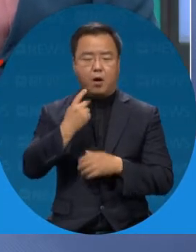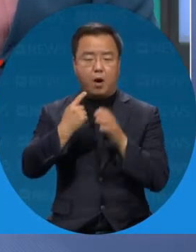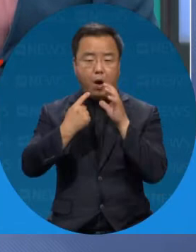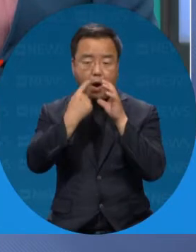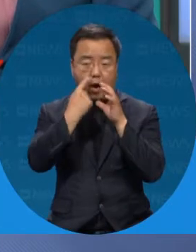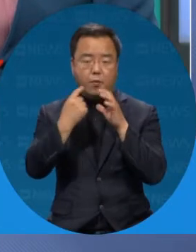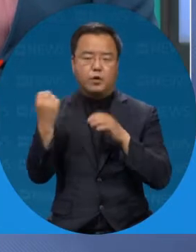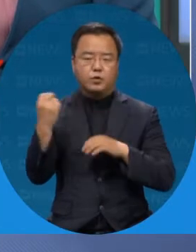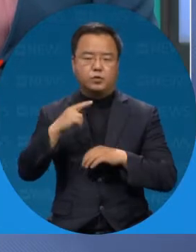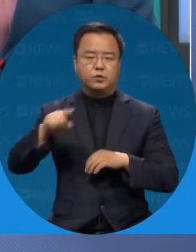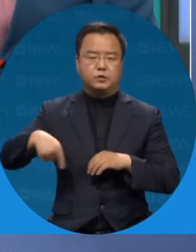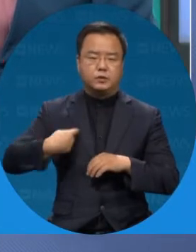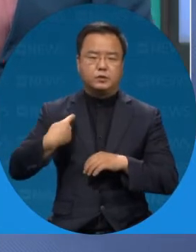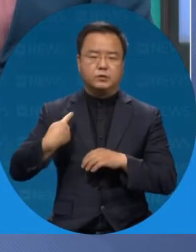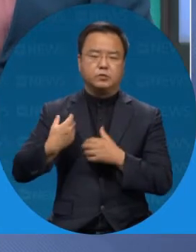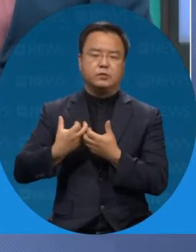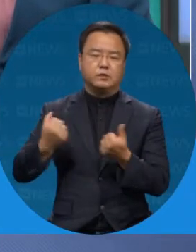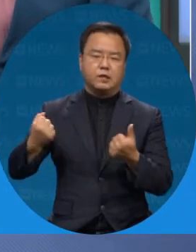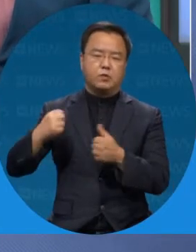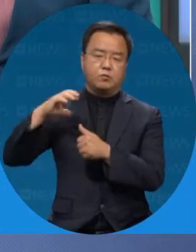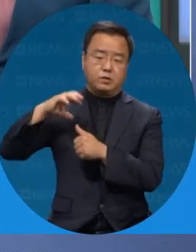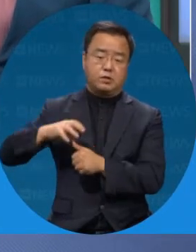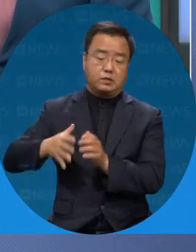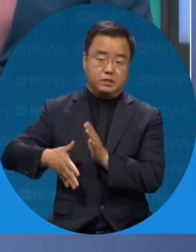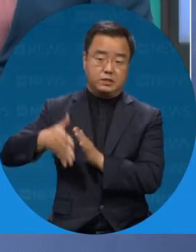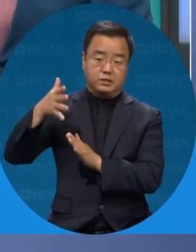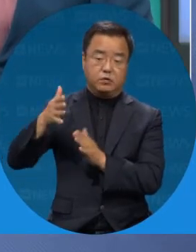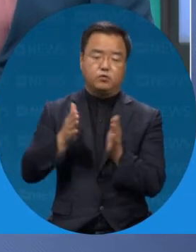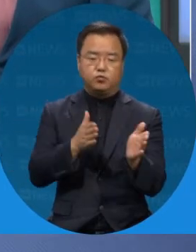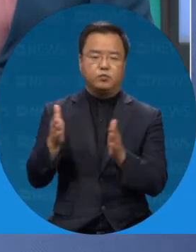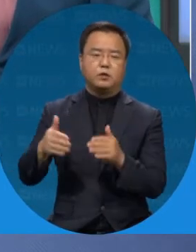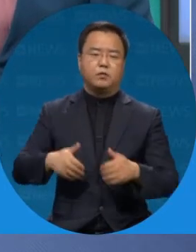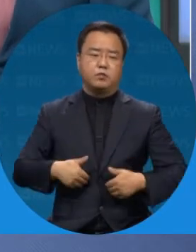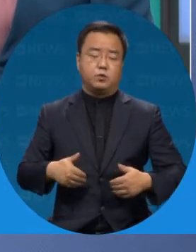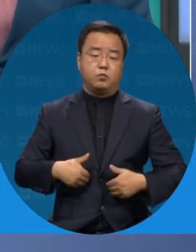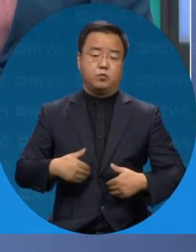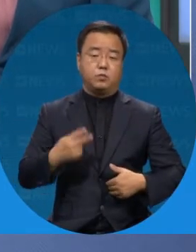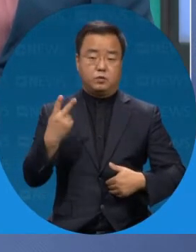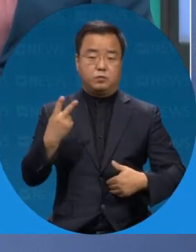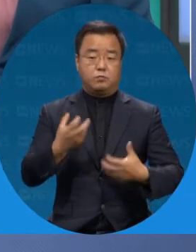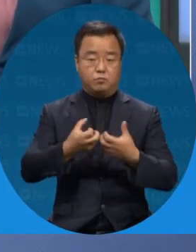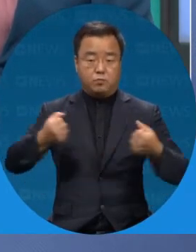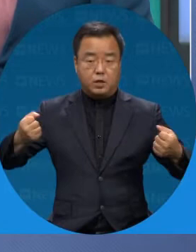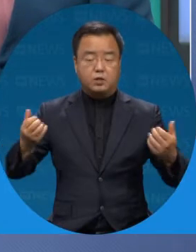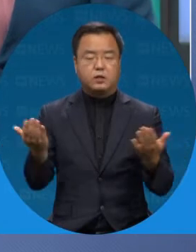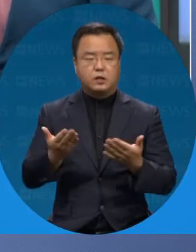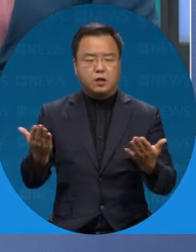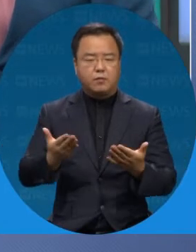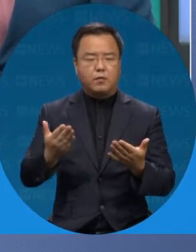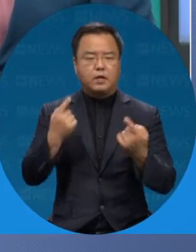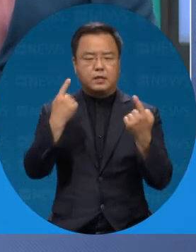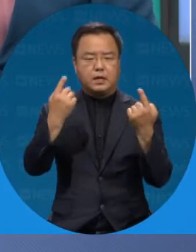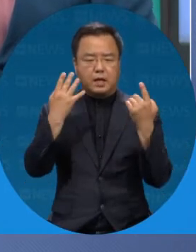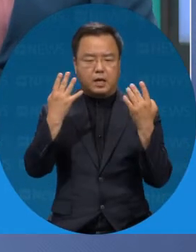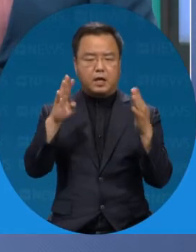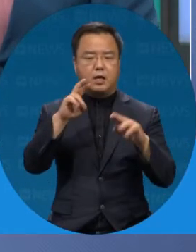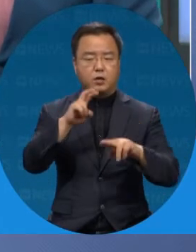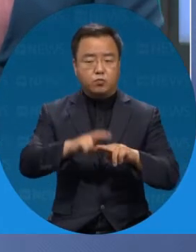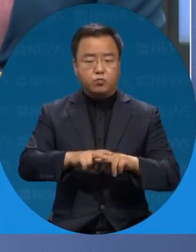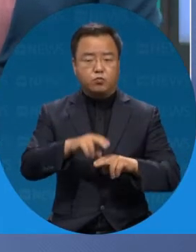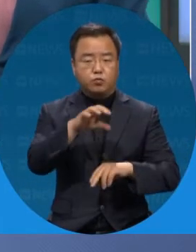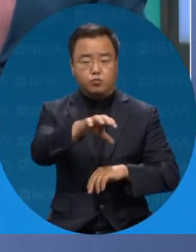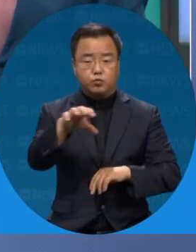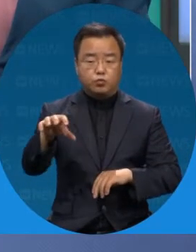스스로가 격리 장소를 마련해야 한다고 합니다. 이런 이완화 정책은 대학 위치나 공립 또는 사립 여부에 따라서 조금씩